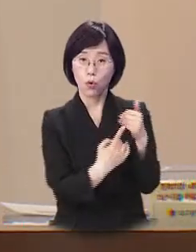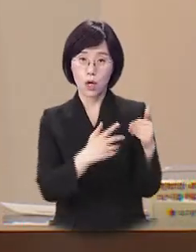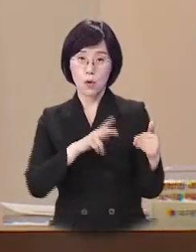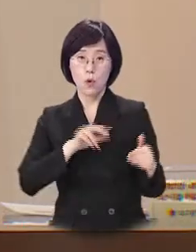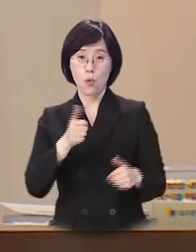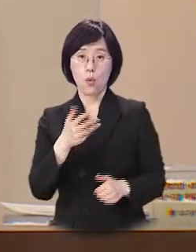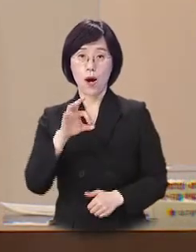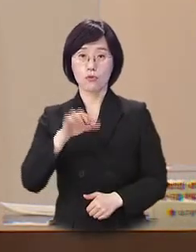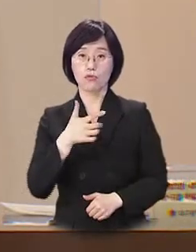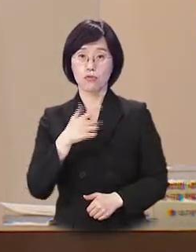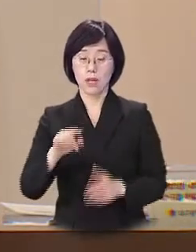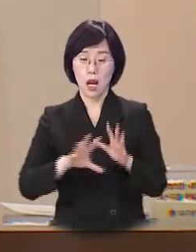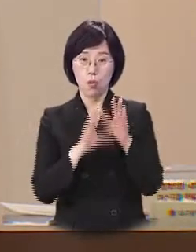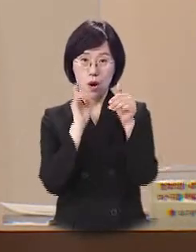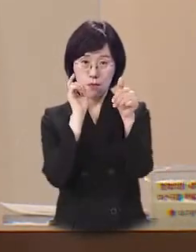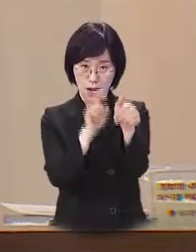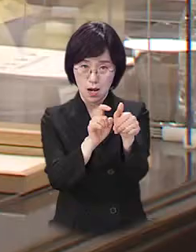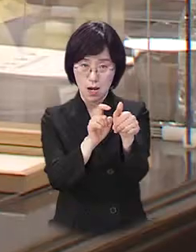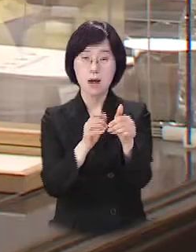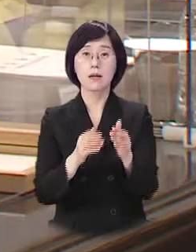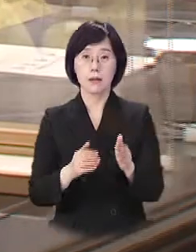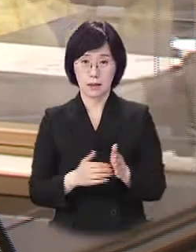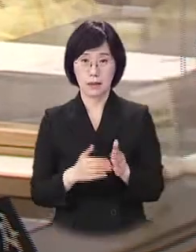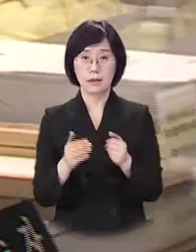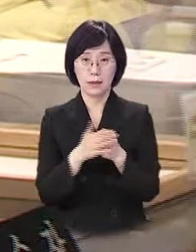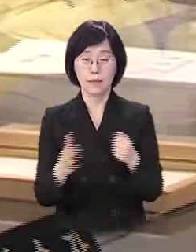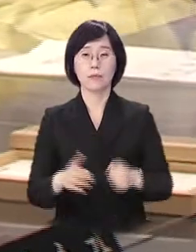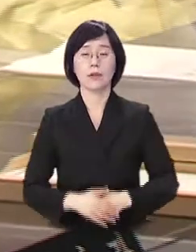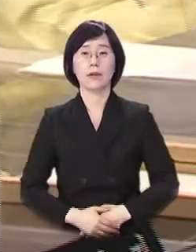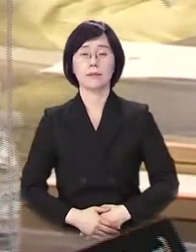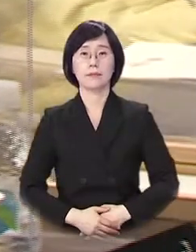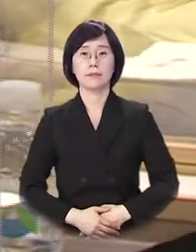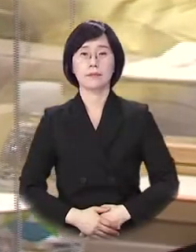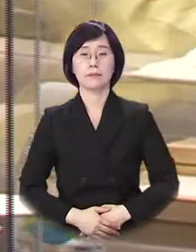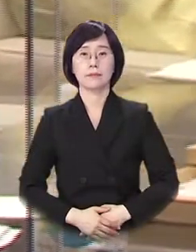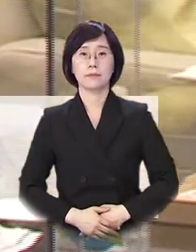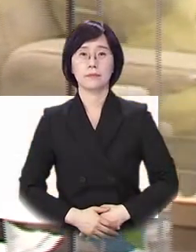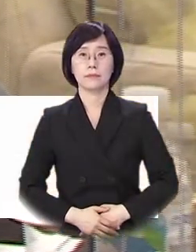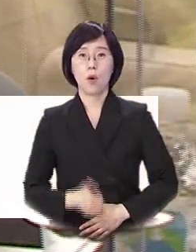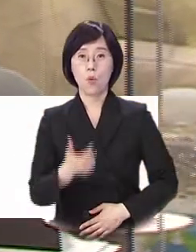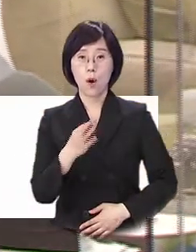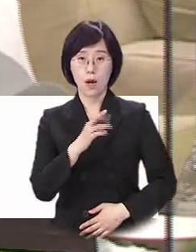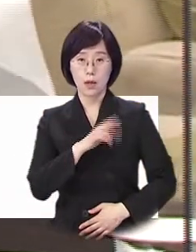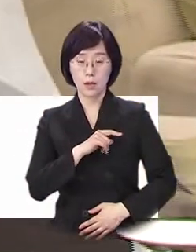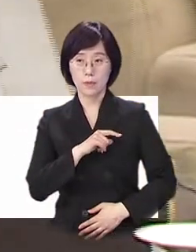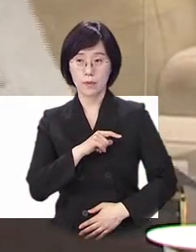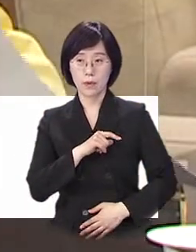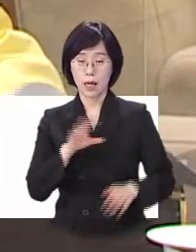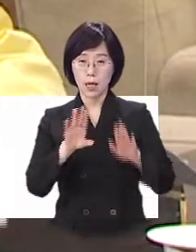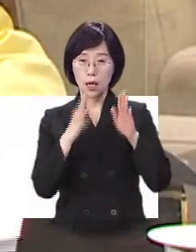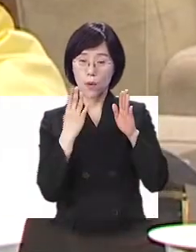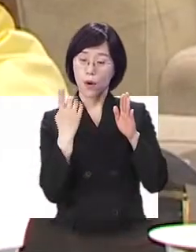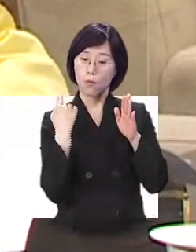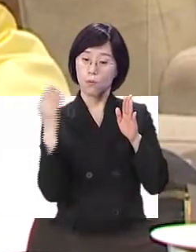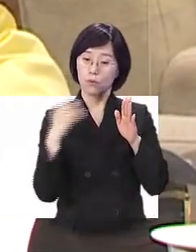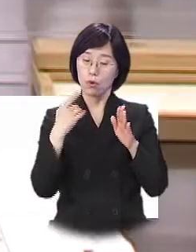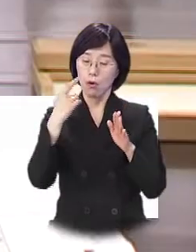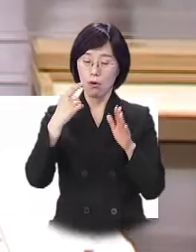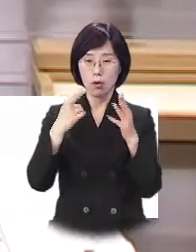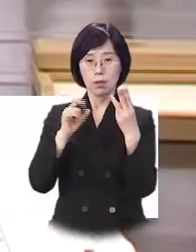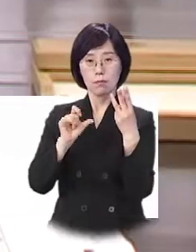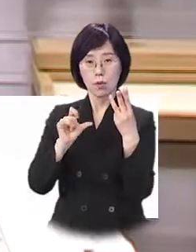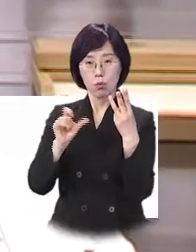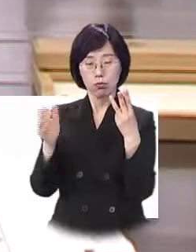황순자 의원이 코로나19 검사에서 양성 판정을 받았기 때문입니다. 황 의원은 개회 하루 전인 15일부터 증상이